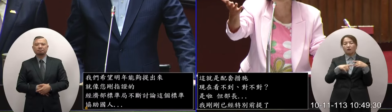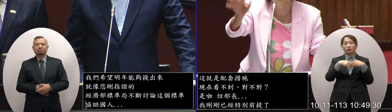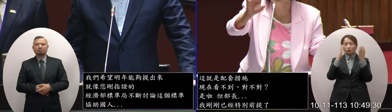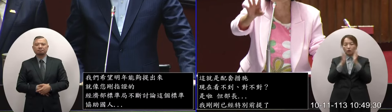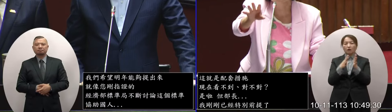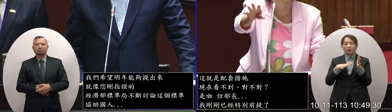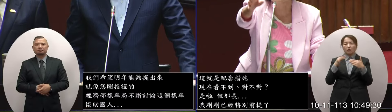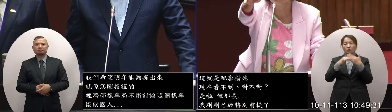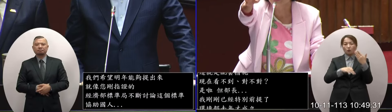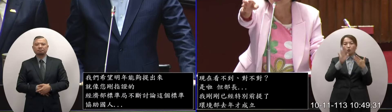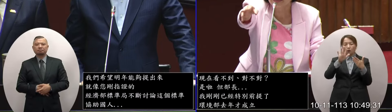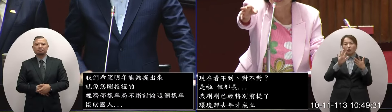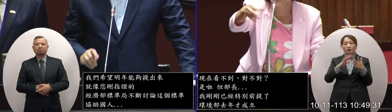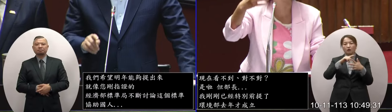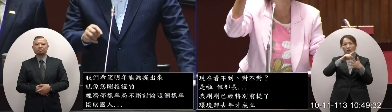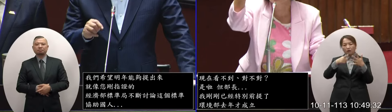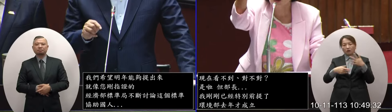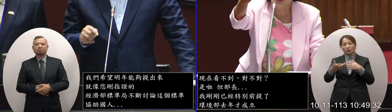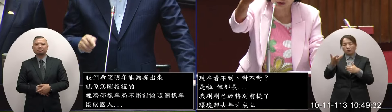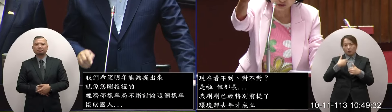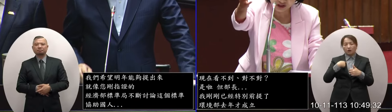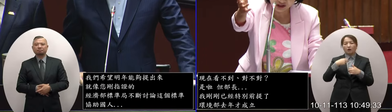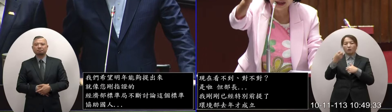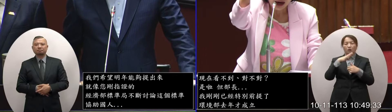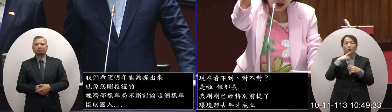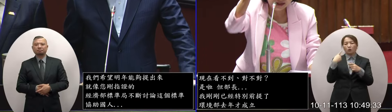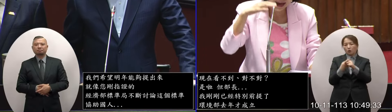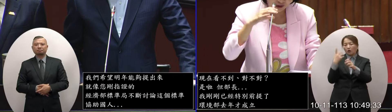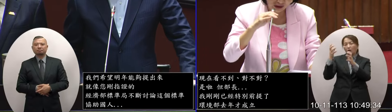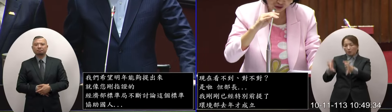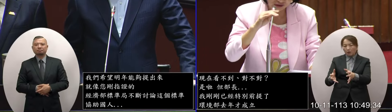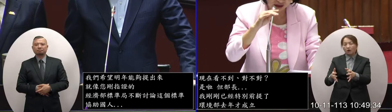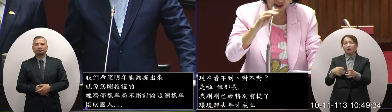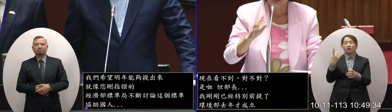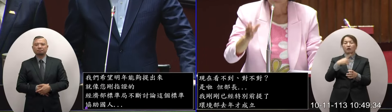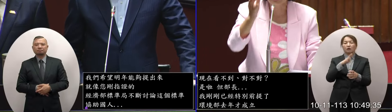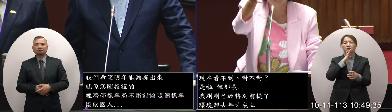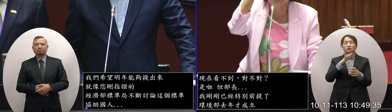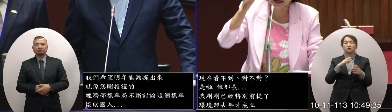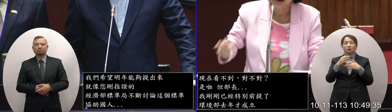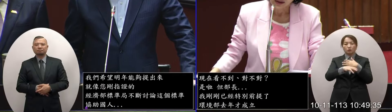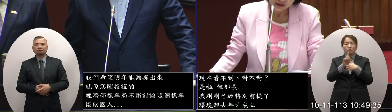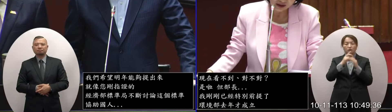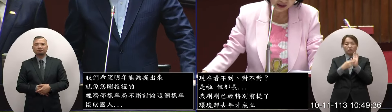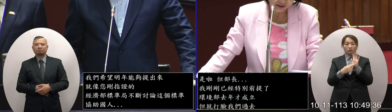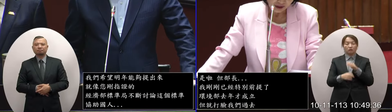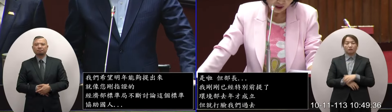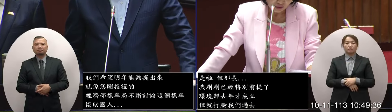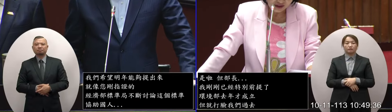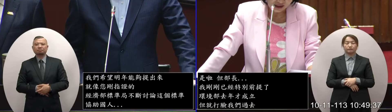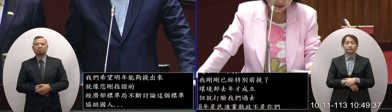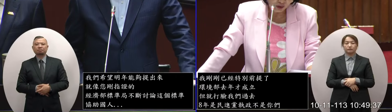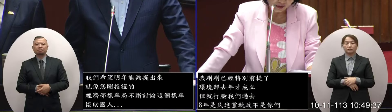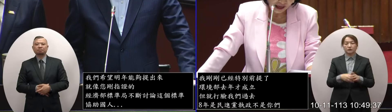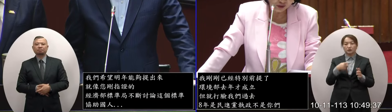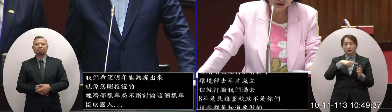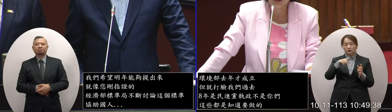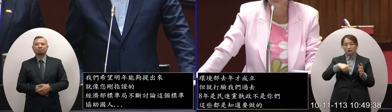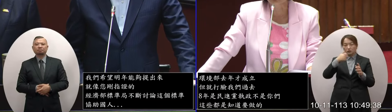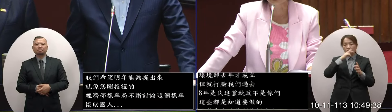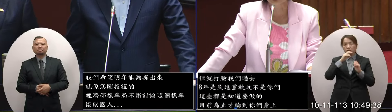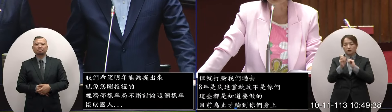道要做的，到目前为止才轮到你们身上，然后才告诉我去年成立。而且还有很重要的，我看不清一下这个院长，你知道我